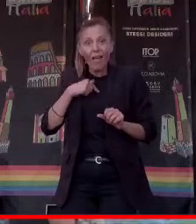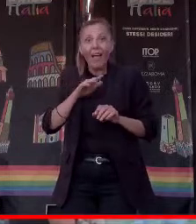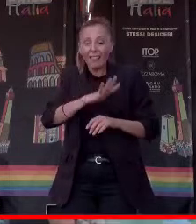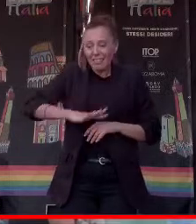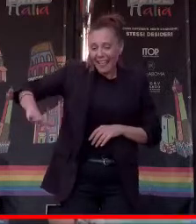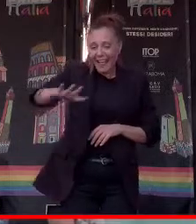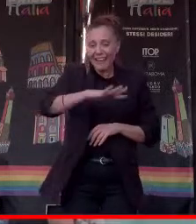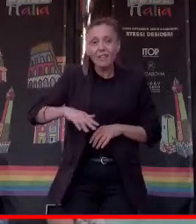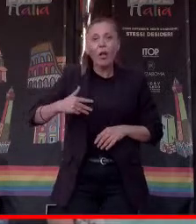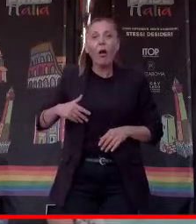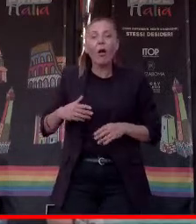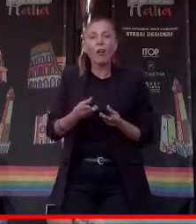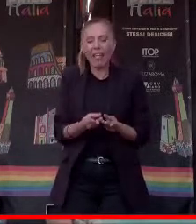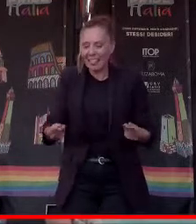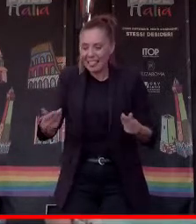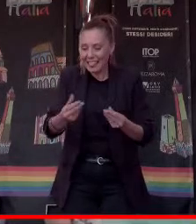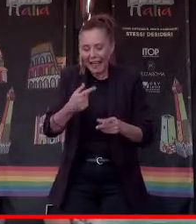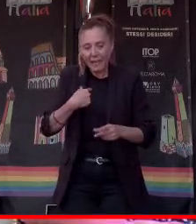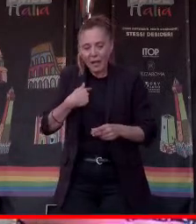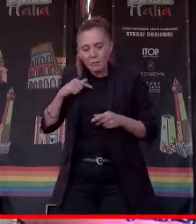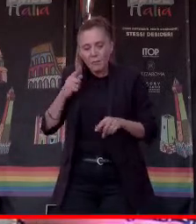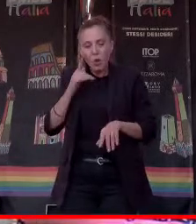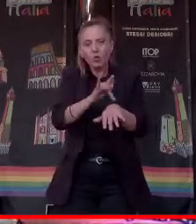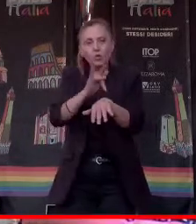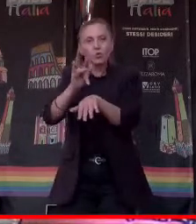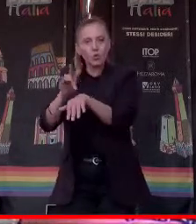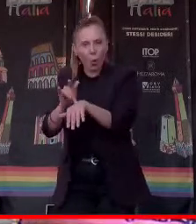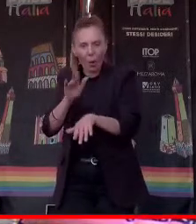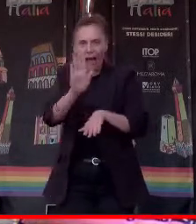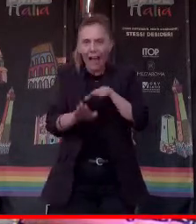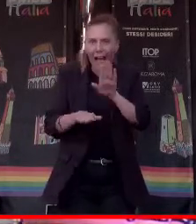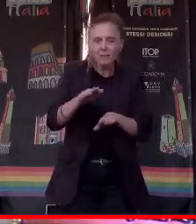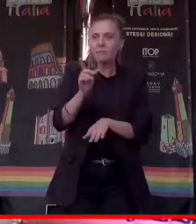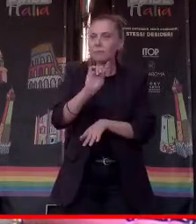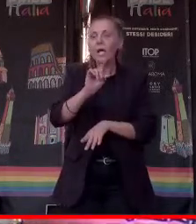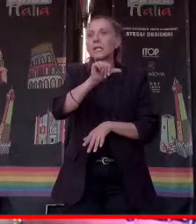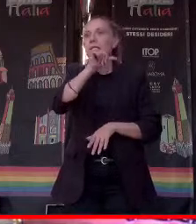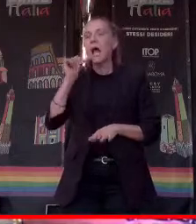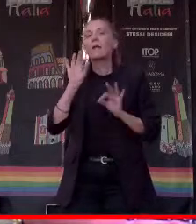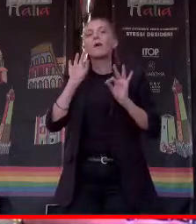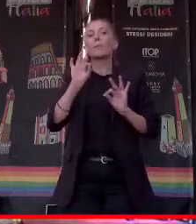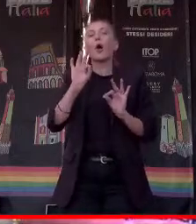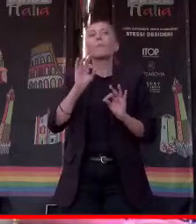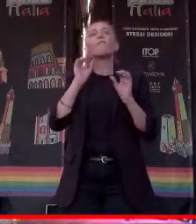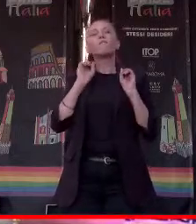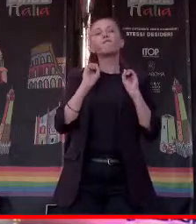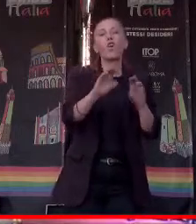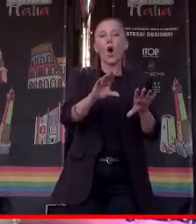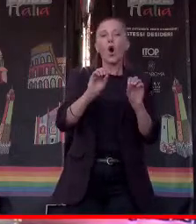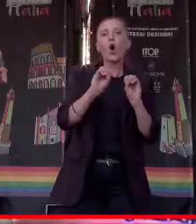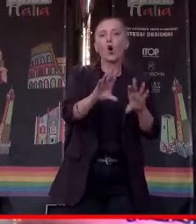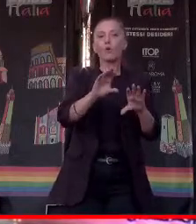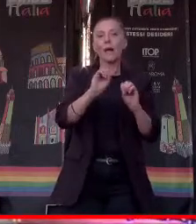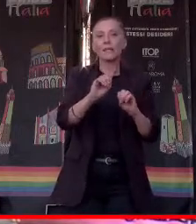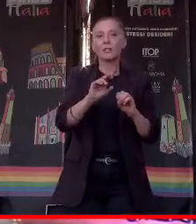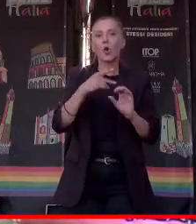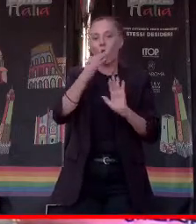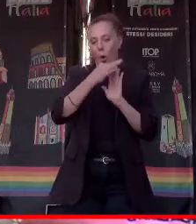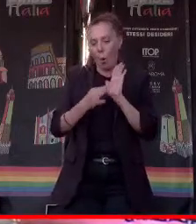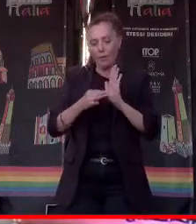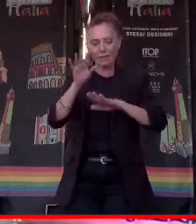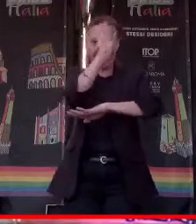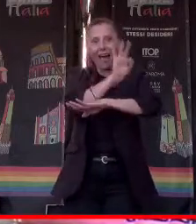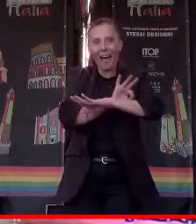dentro la città. Quindi non ci serve solamente formarlo, e quello che abbiamo fatto in questi mesi insieme all'Ordine degli Architetti di Roma, io